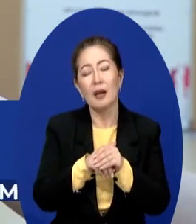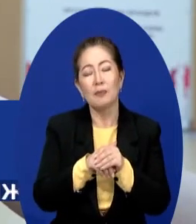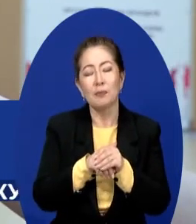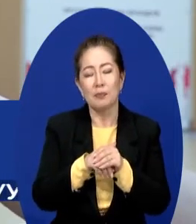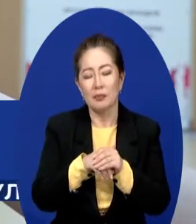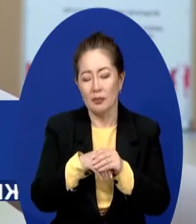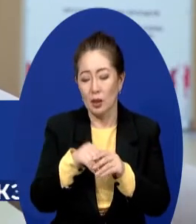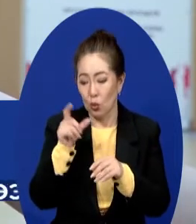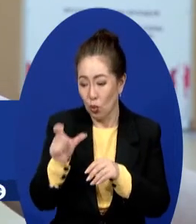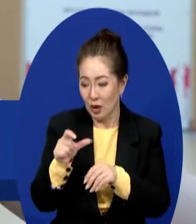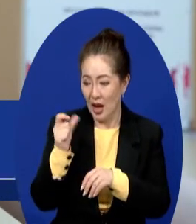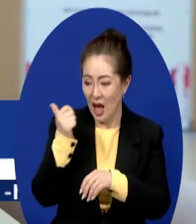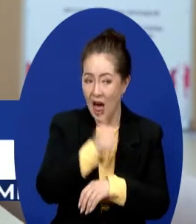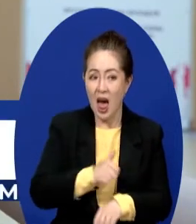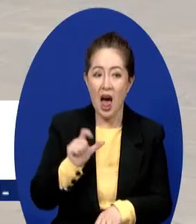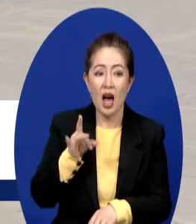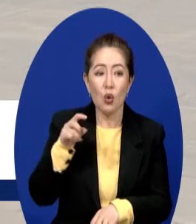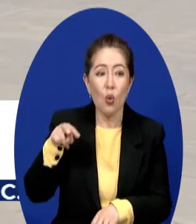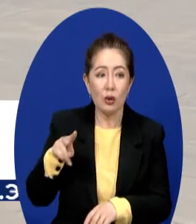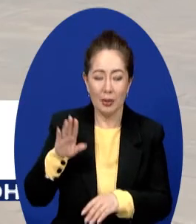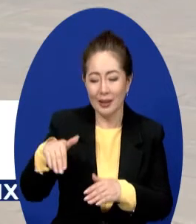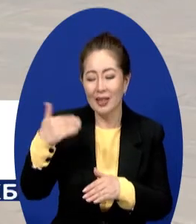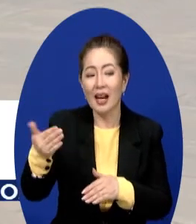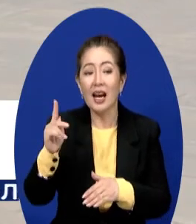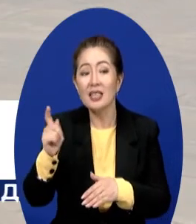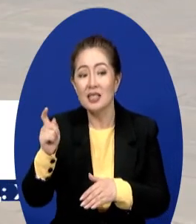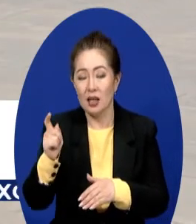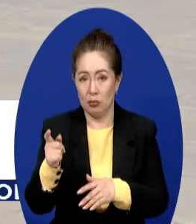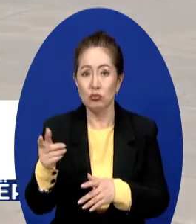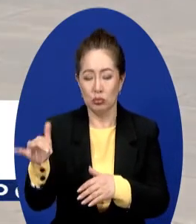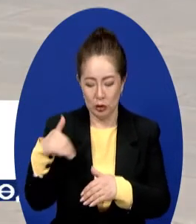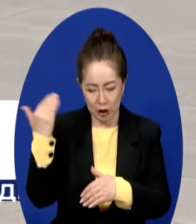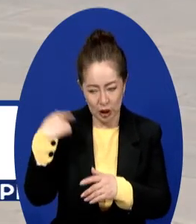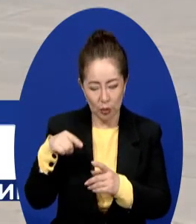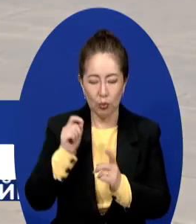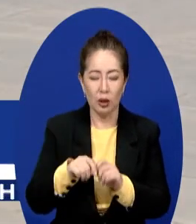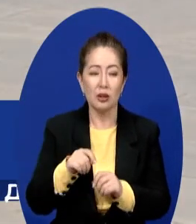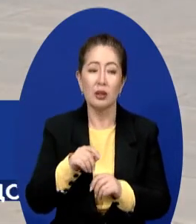иргэн ирүүл авах юм бол дараагийн товыг хэлнэ. Одоо Баян Улгийн аймгийн иргэд маань Сум